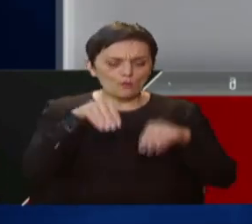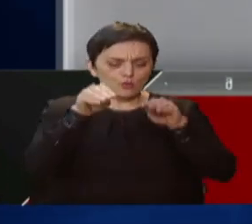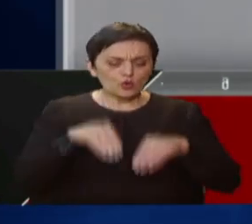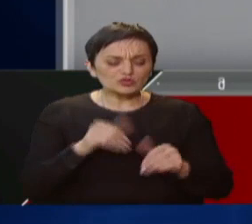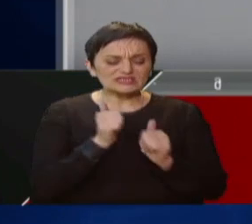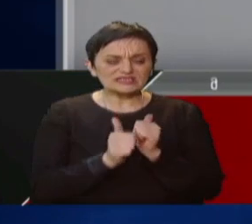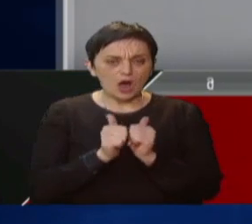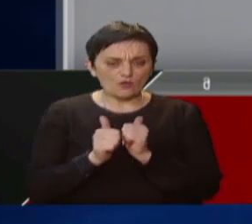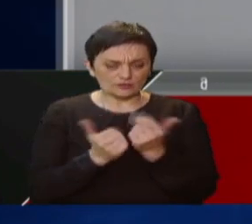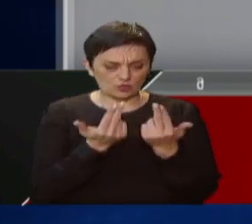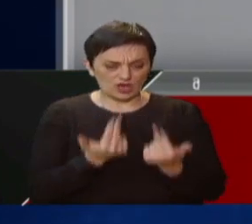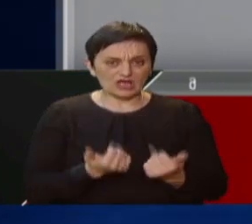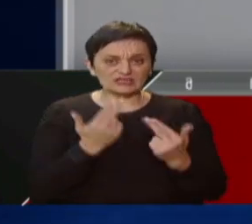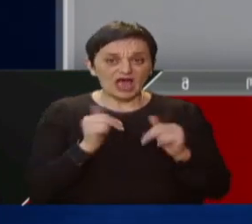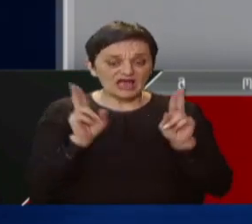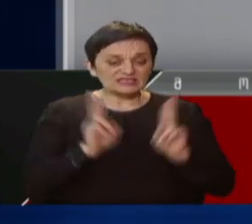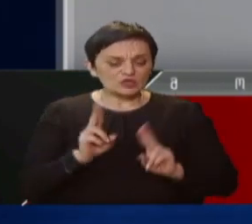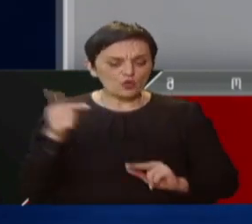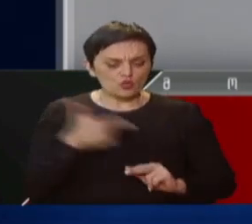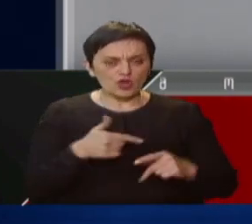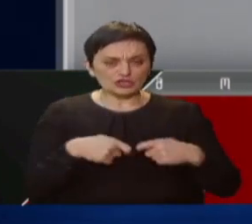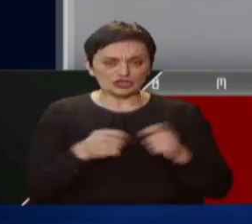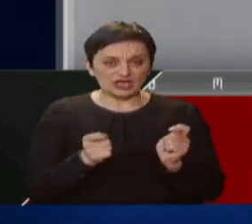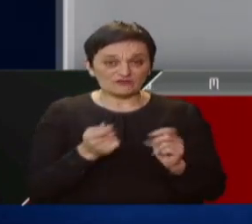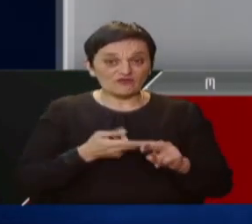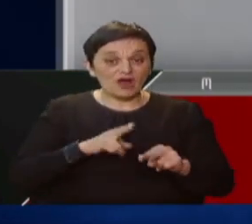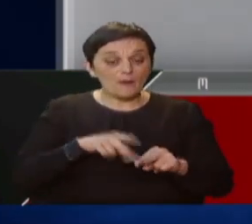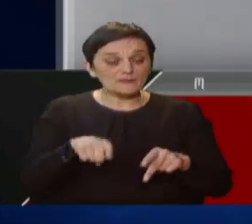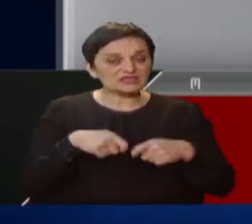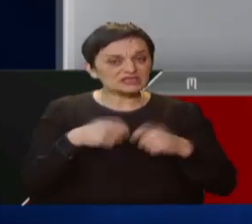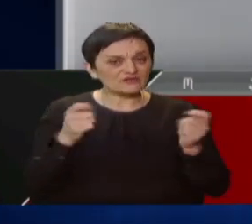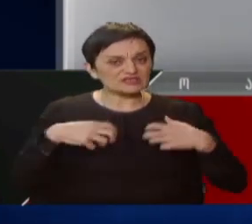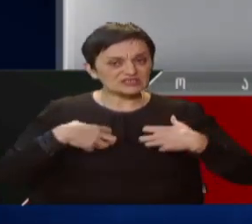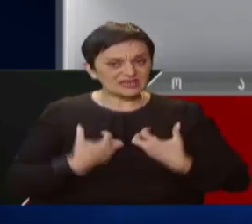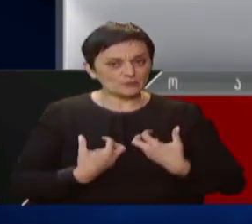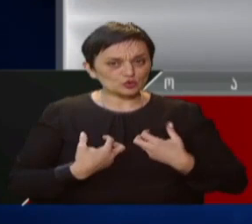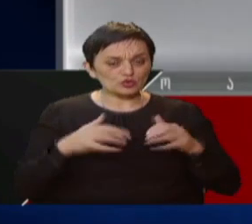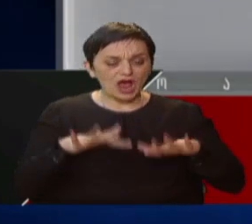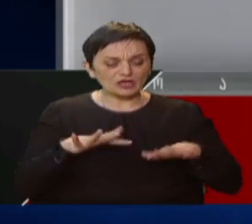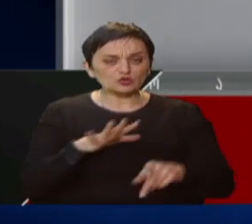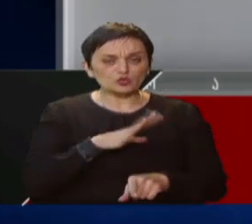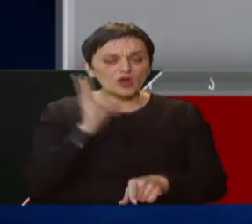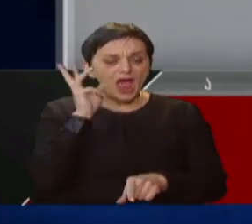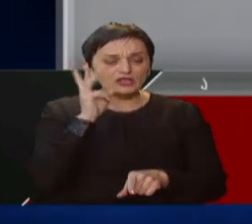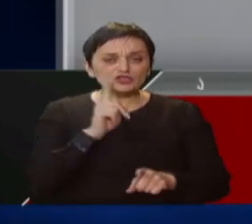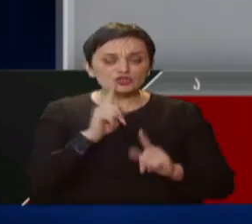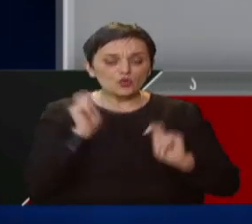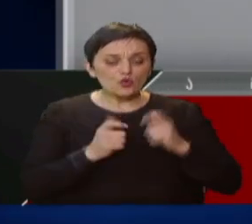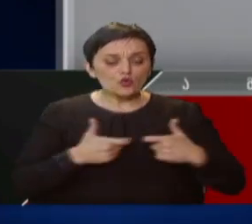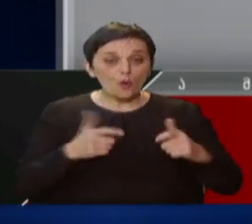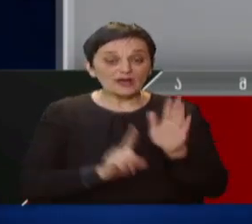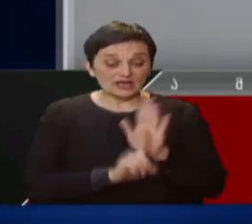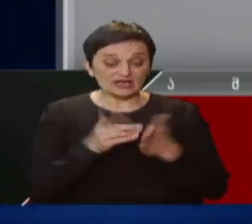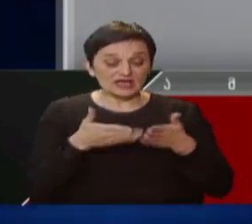საყოველთაოდ აღიარებული და დამკვიდრებული წესების უხეში დარღვევა. ამგვარ დარღვევას სამწუხაროდ ადგილი ჰქონდა ელჩების კონფერენციის